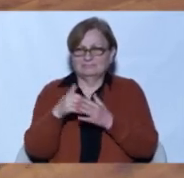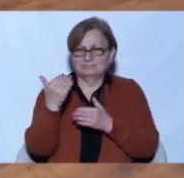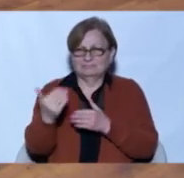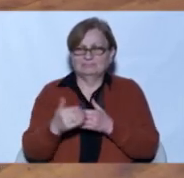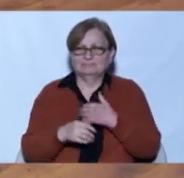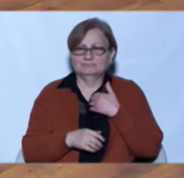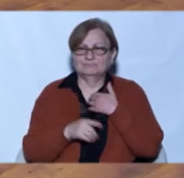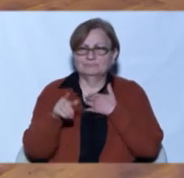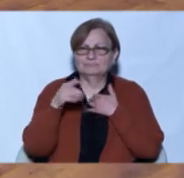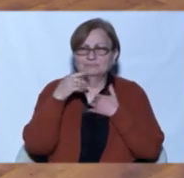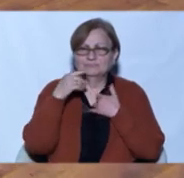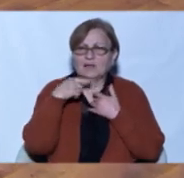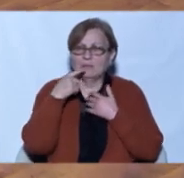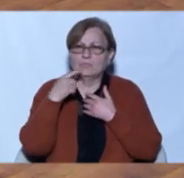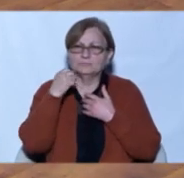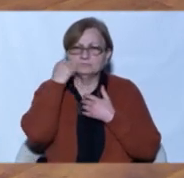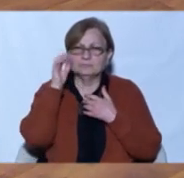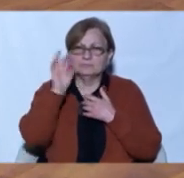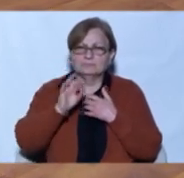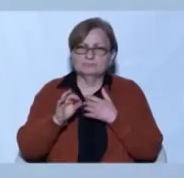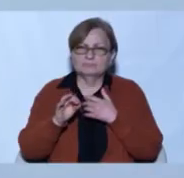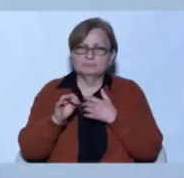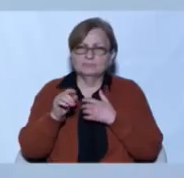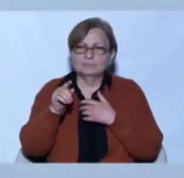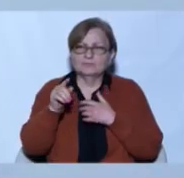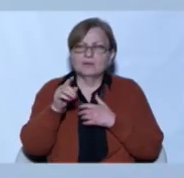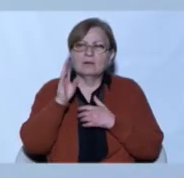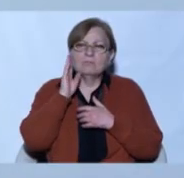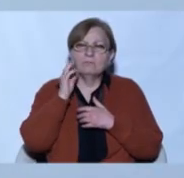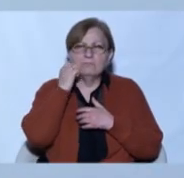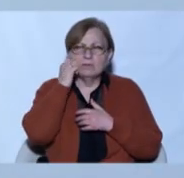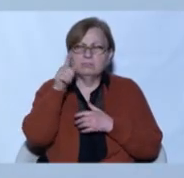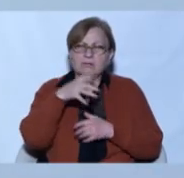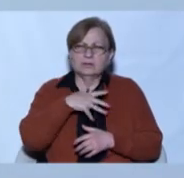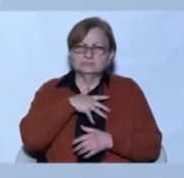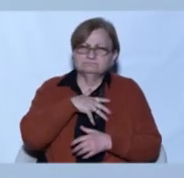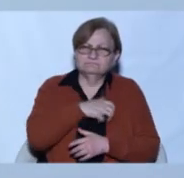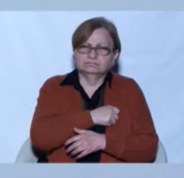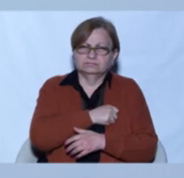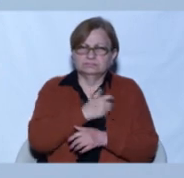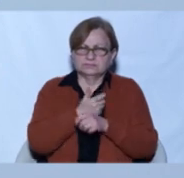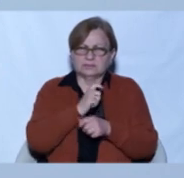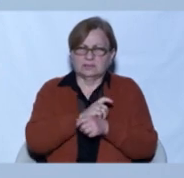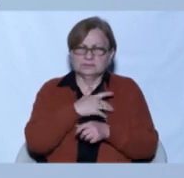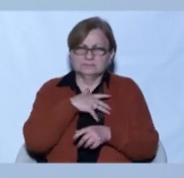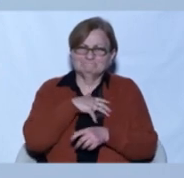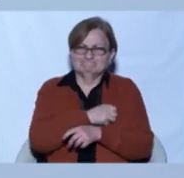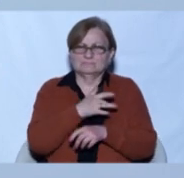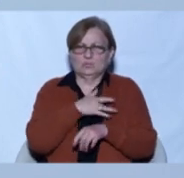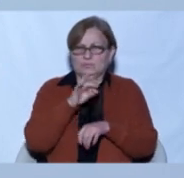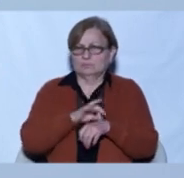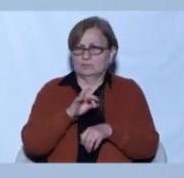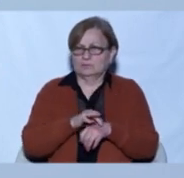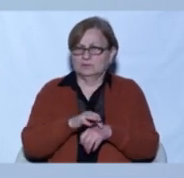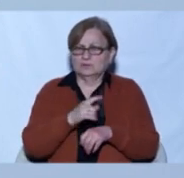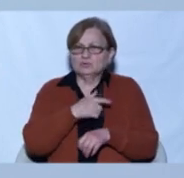ასეთი ეპითეტით მოიხსენიებს, ამკობს, რომ ის არის გულმოკლული. და რატომ, აი ამაზეც იფიქრე, რატომ იყენებს